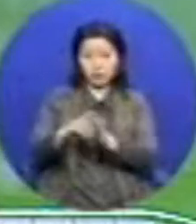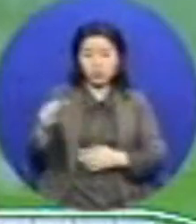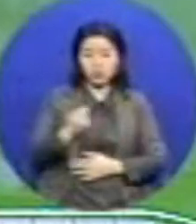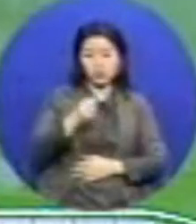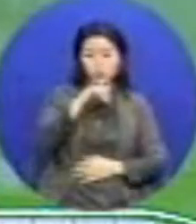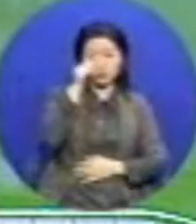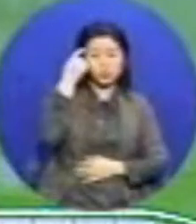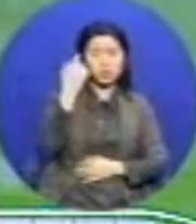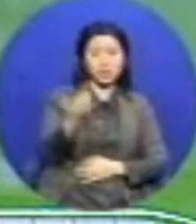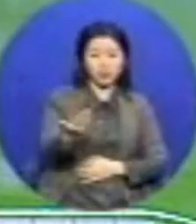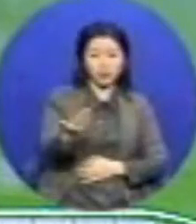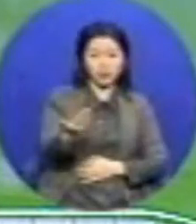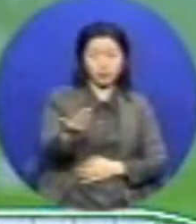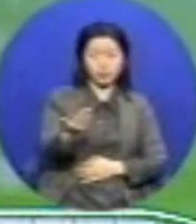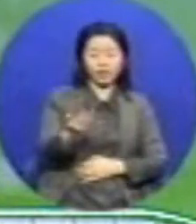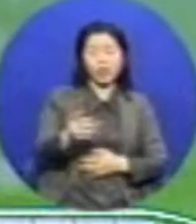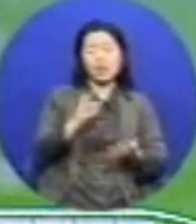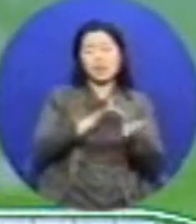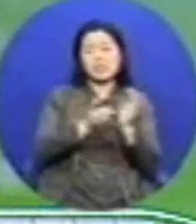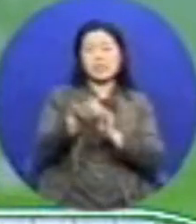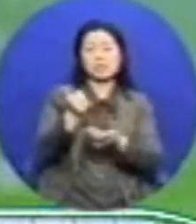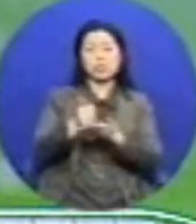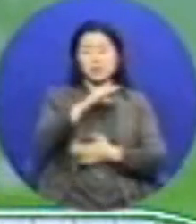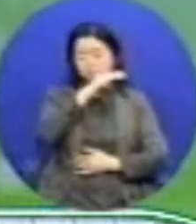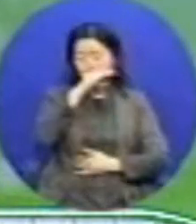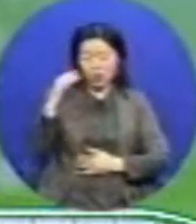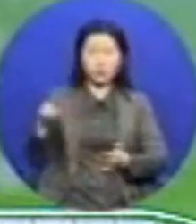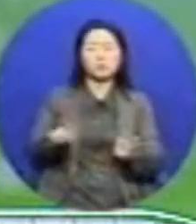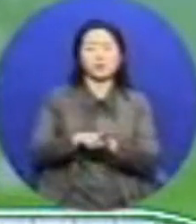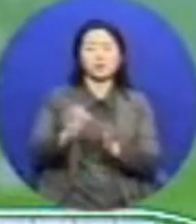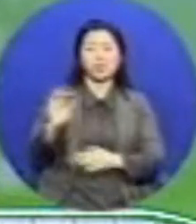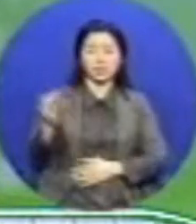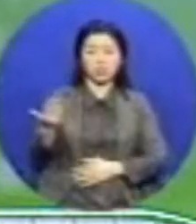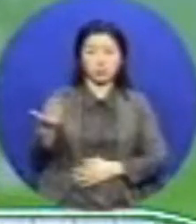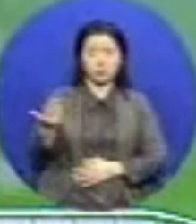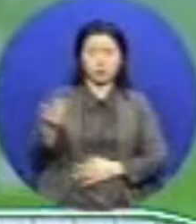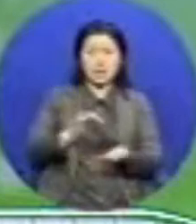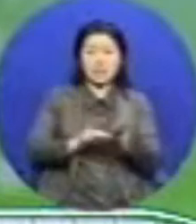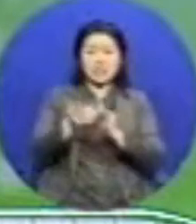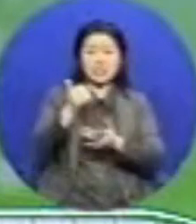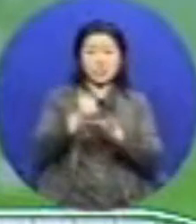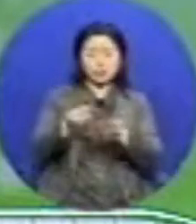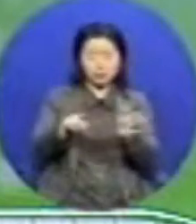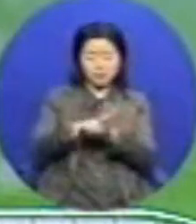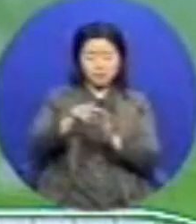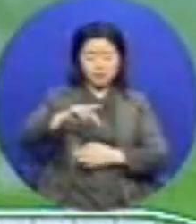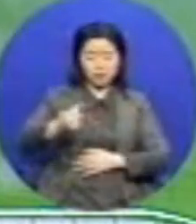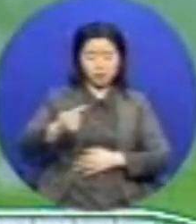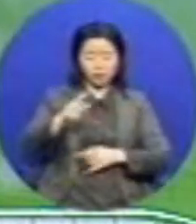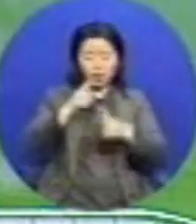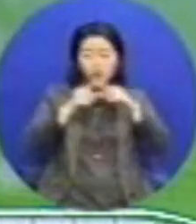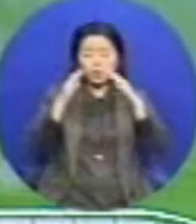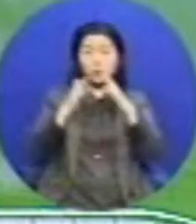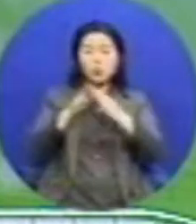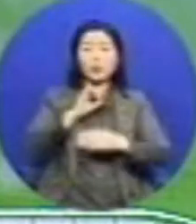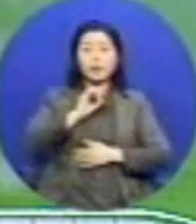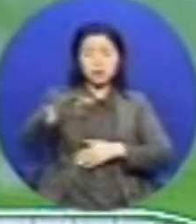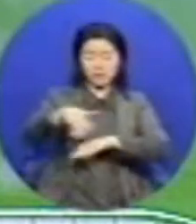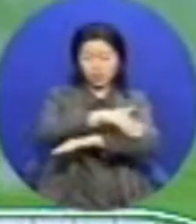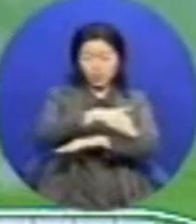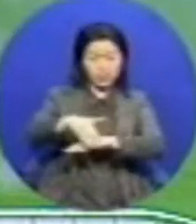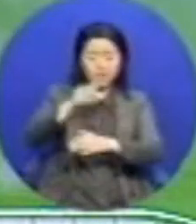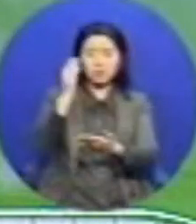예수님 바로 미 드셔야 되요 예수를 믿어도 그저 교회만 다니는 믿음을 갖지 말라고 하 말씀을